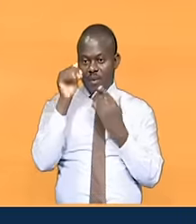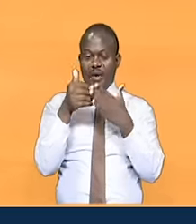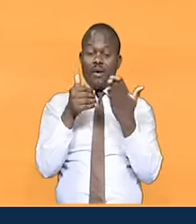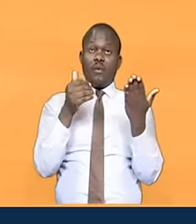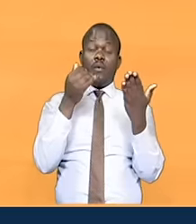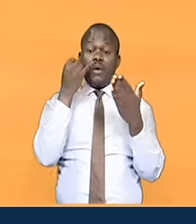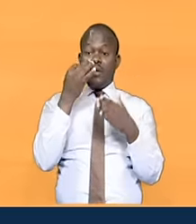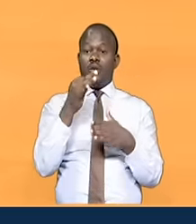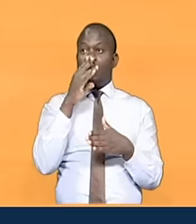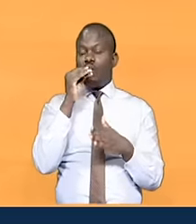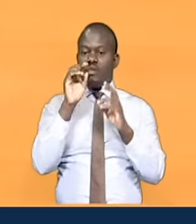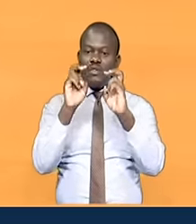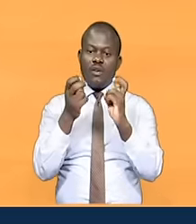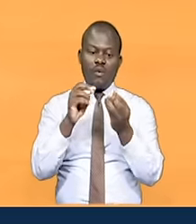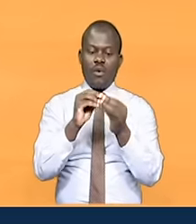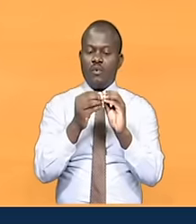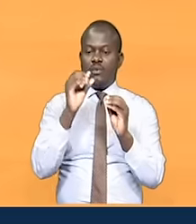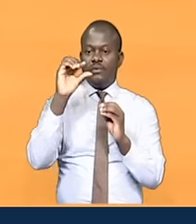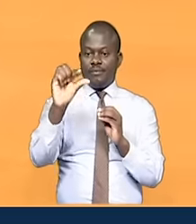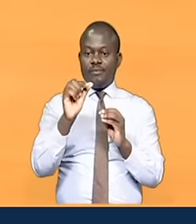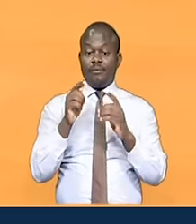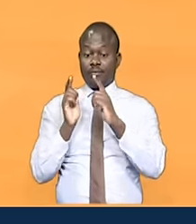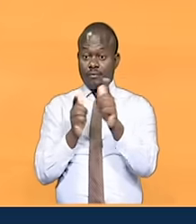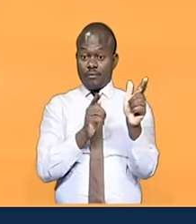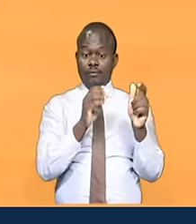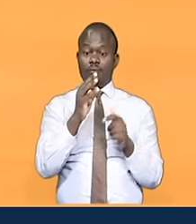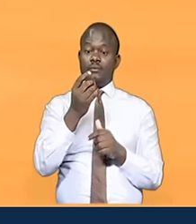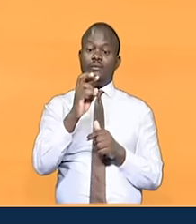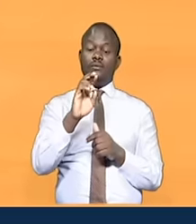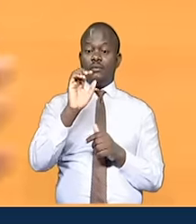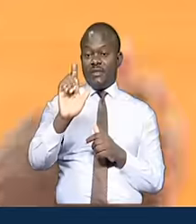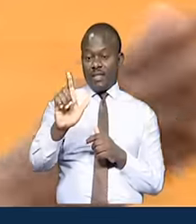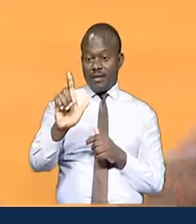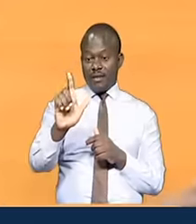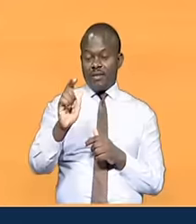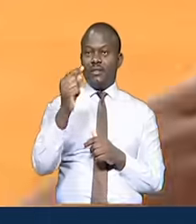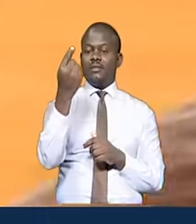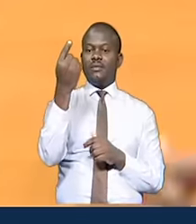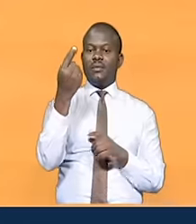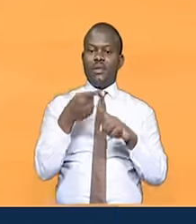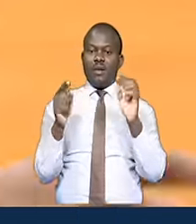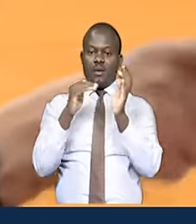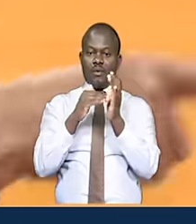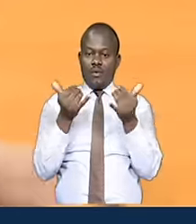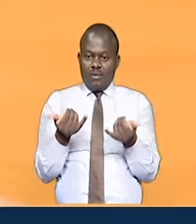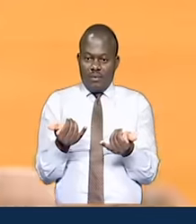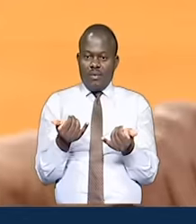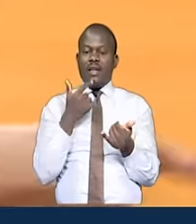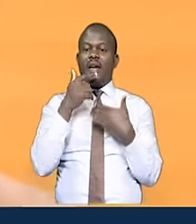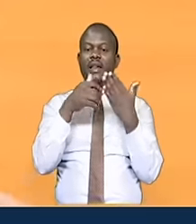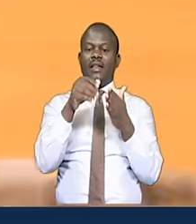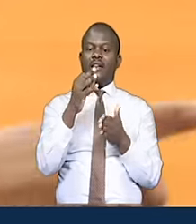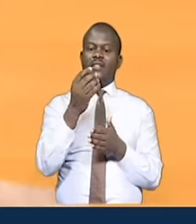wenda iyo uvuze ko hari umubare muke w'abarwanyi ba FDLR icyo ni kimwe, ariko kuri ubu hari